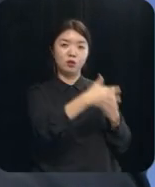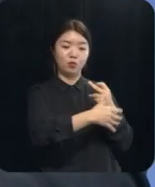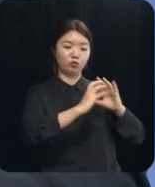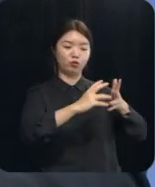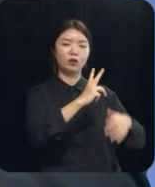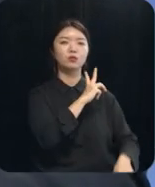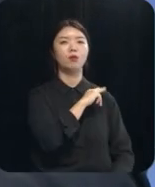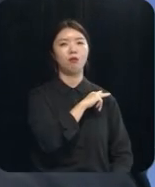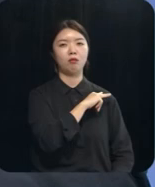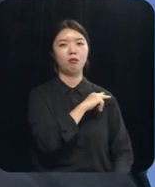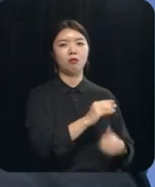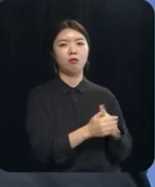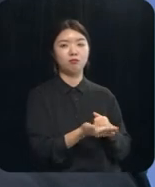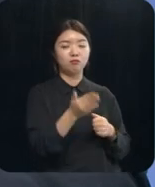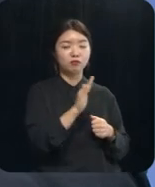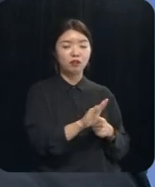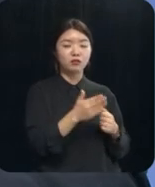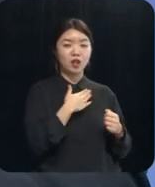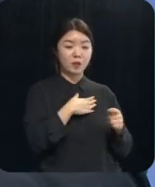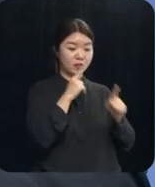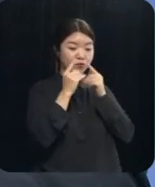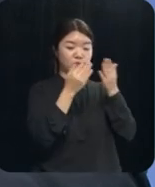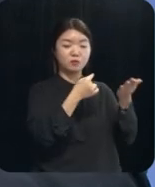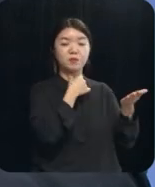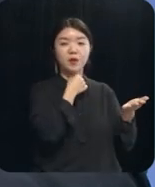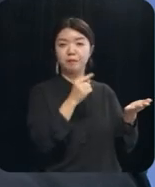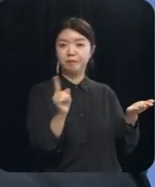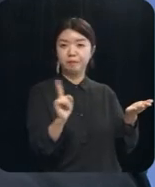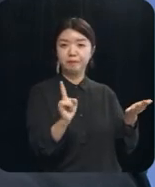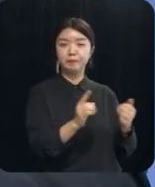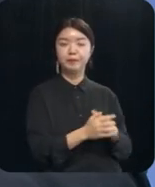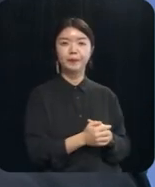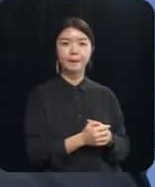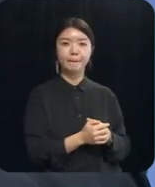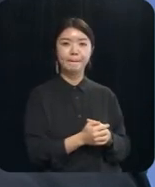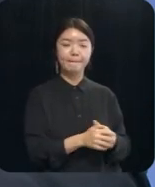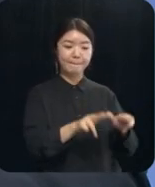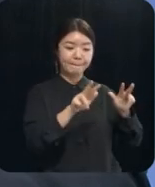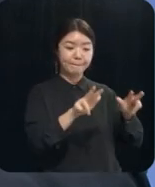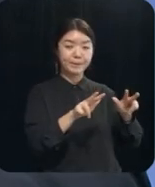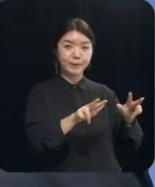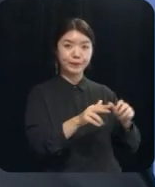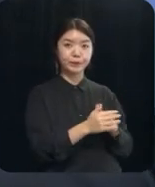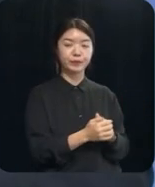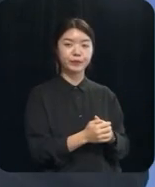국회의원입니다. 지금 그래서 제가 한 말씀 드리겠습니다. 지금